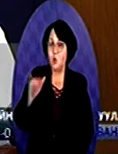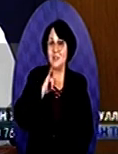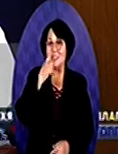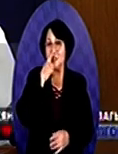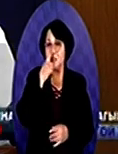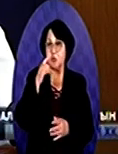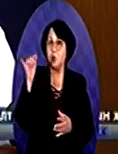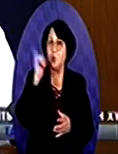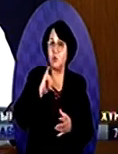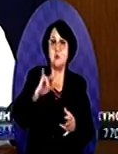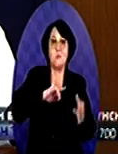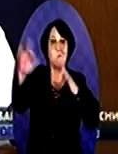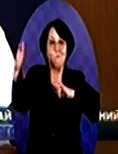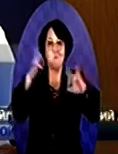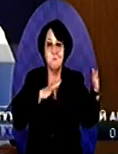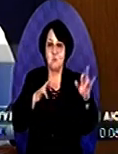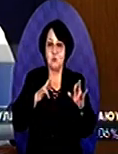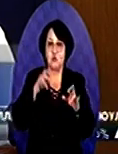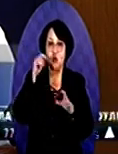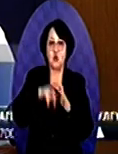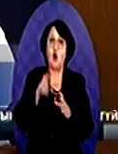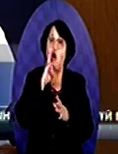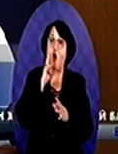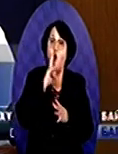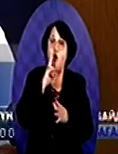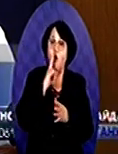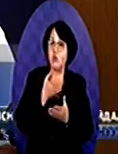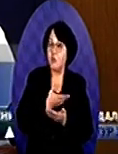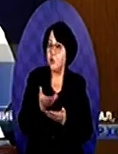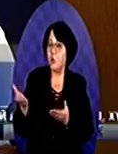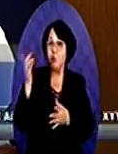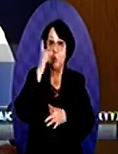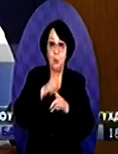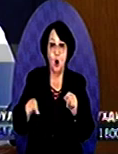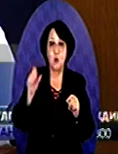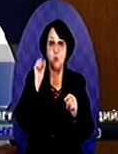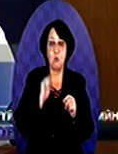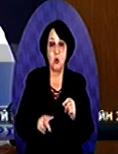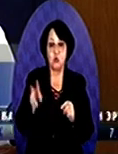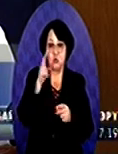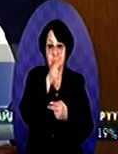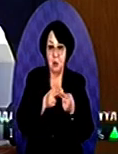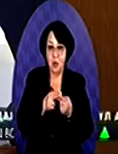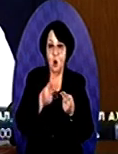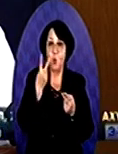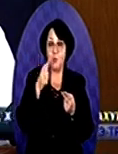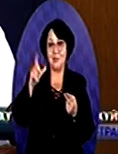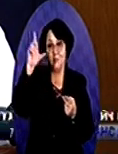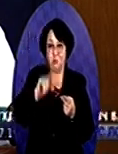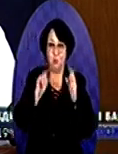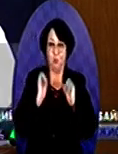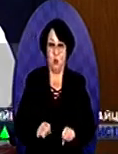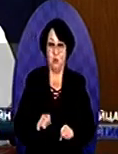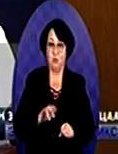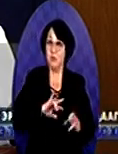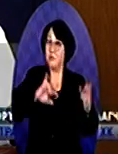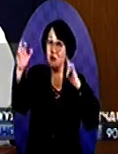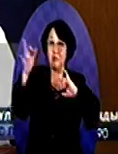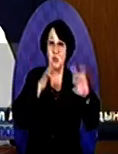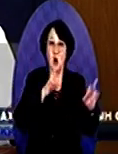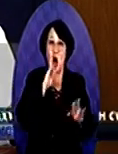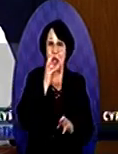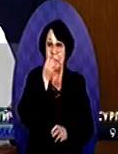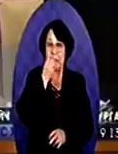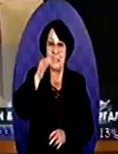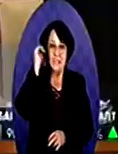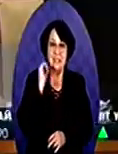онгоцонд хоол өгөхгүй болчвол хэдэн доллараар буух вэ? Хоол идэж яах юм ер нь? Би зүгээр аргаа бараад ярьж